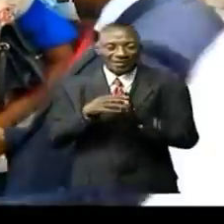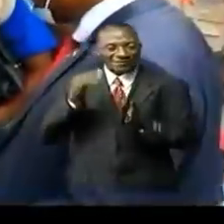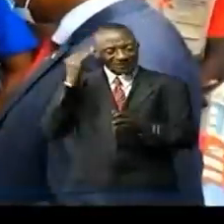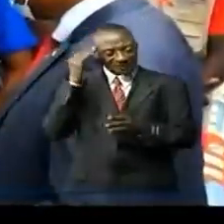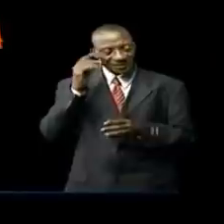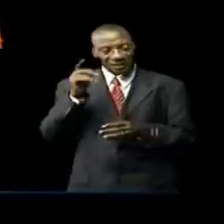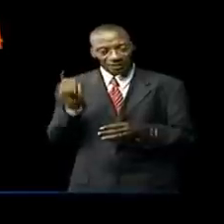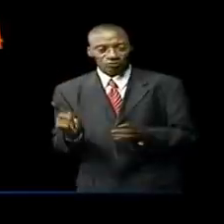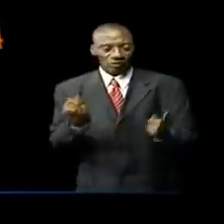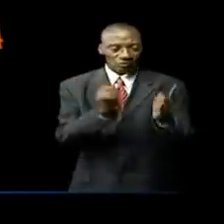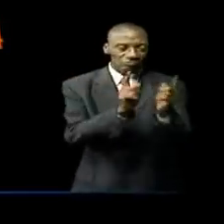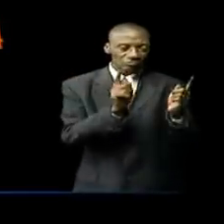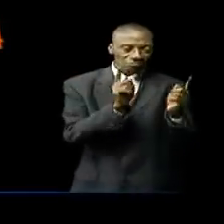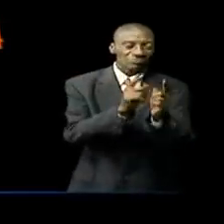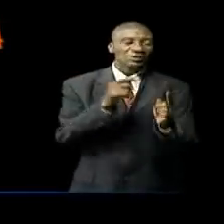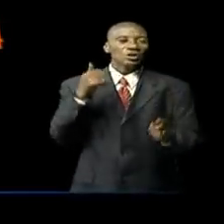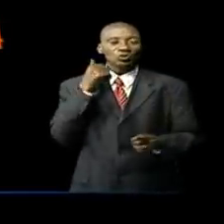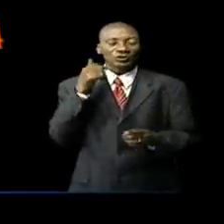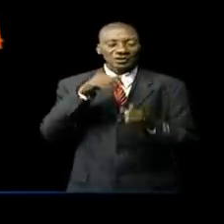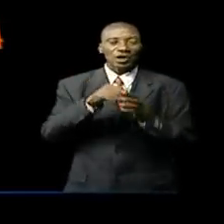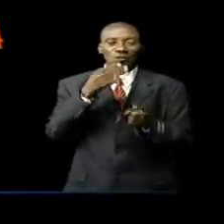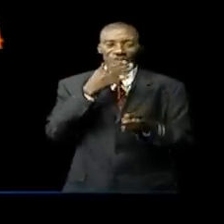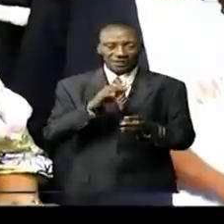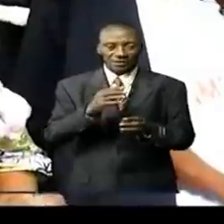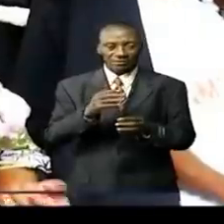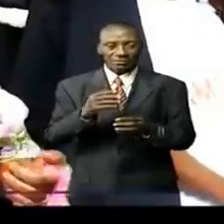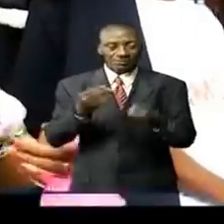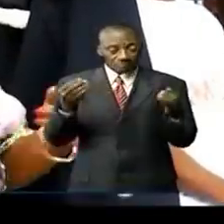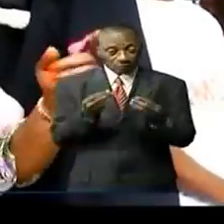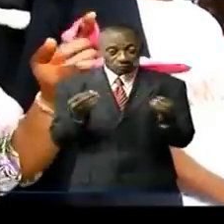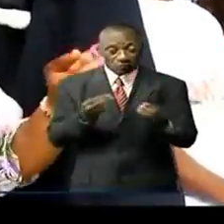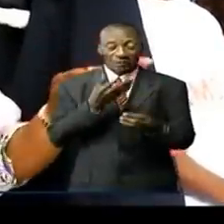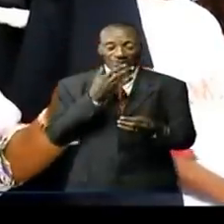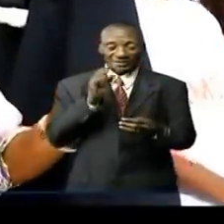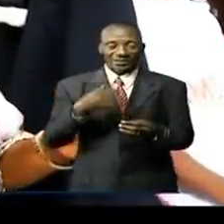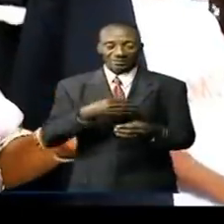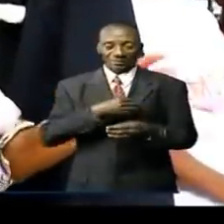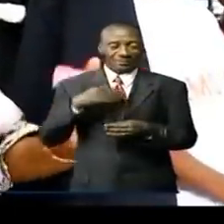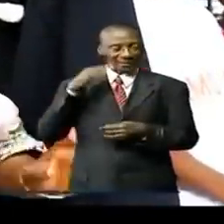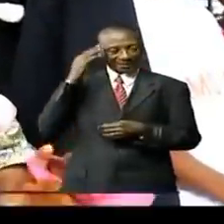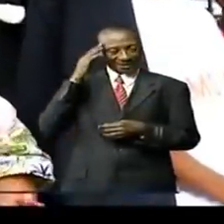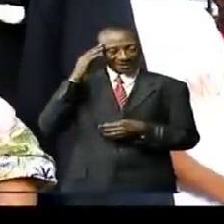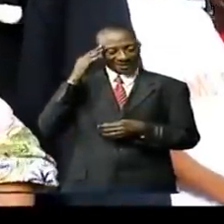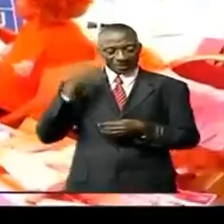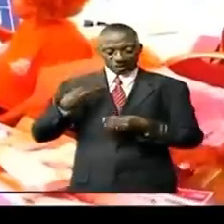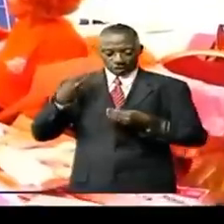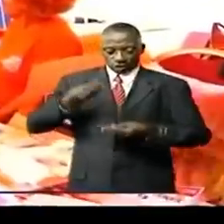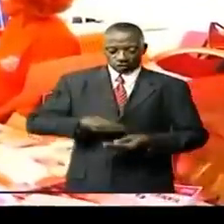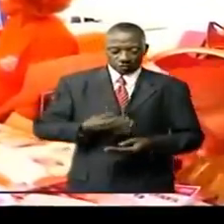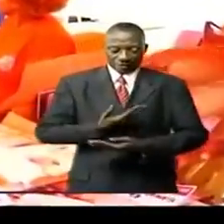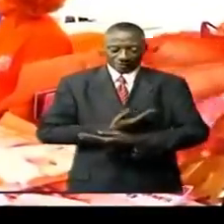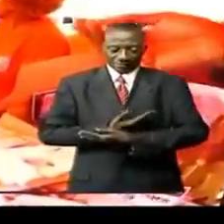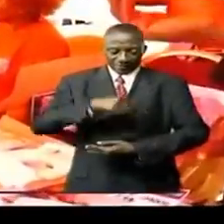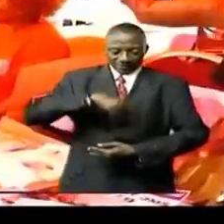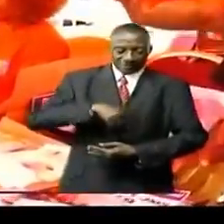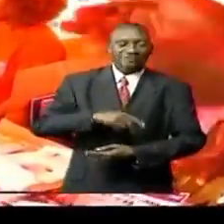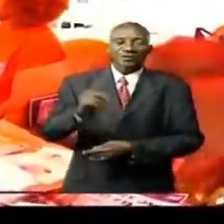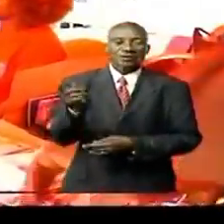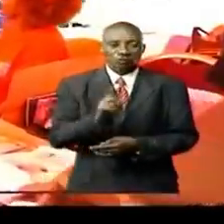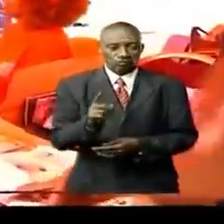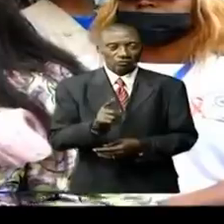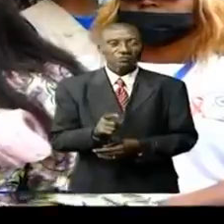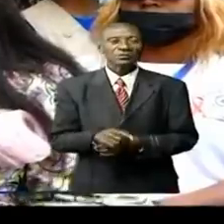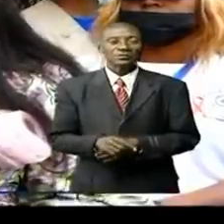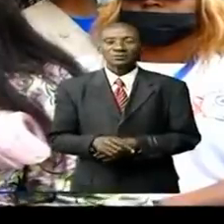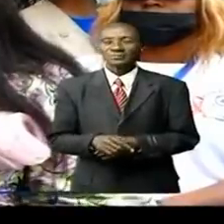transmission du VIH de la mère à l'enfant. Marie Nyombozaïna, coordinatrice du RENADEF, en a fait son plaidoyer pour la prise en